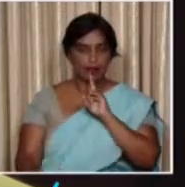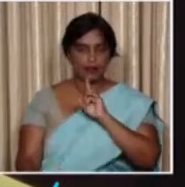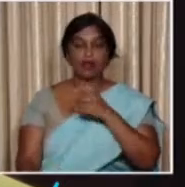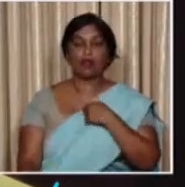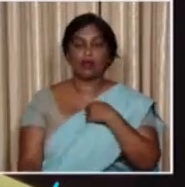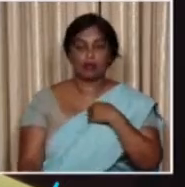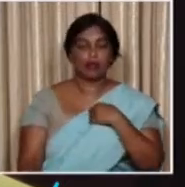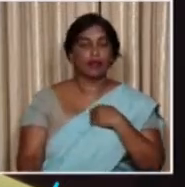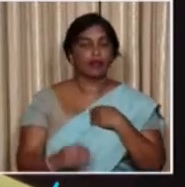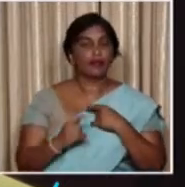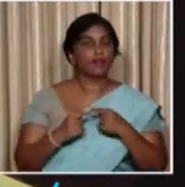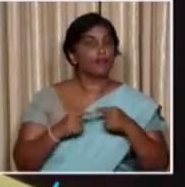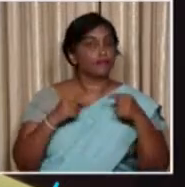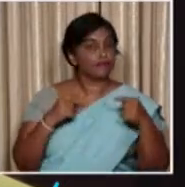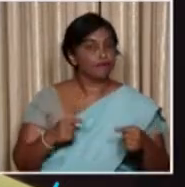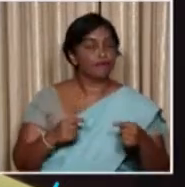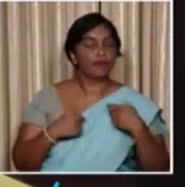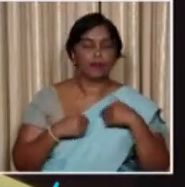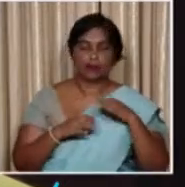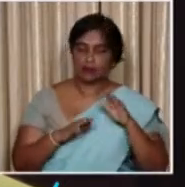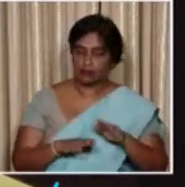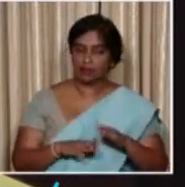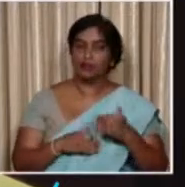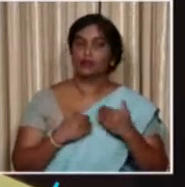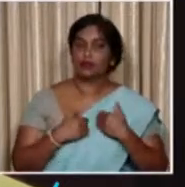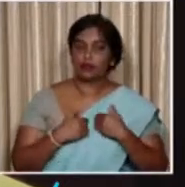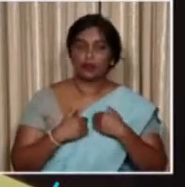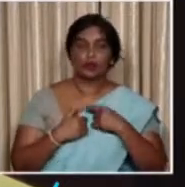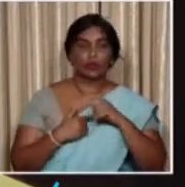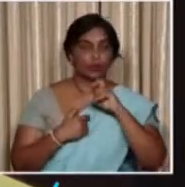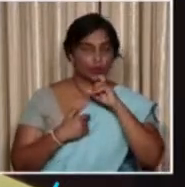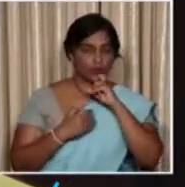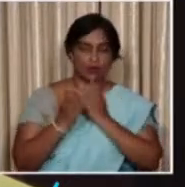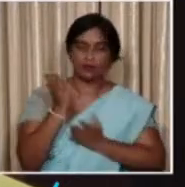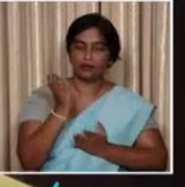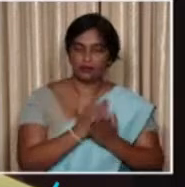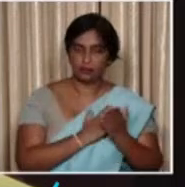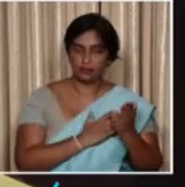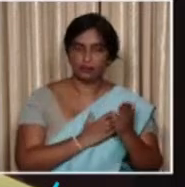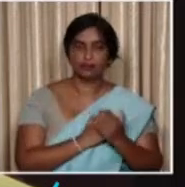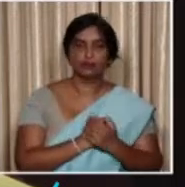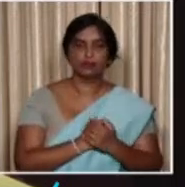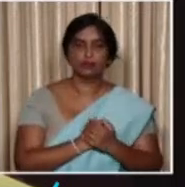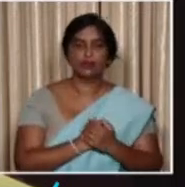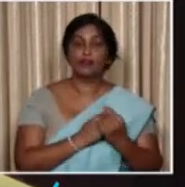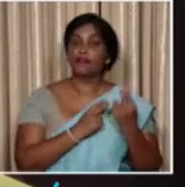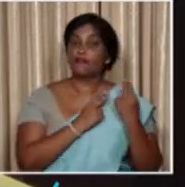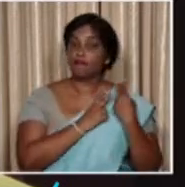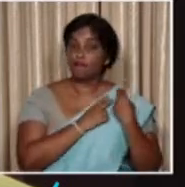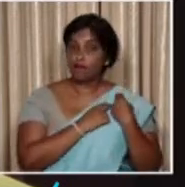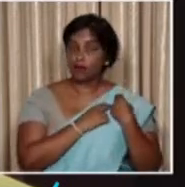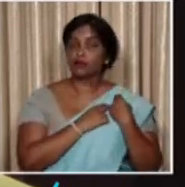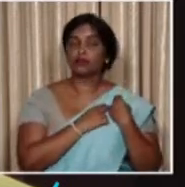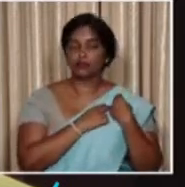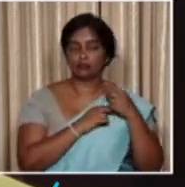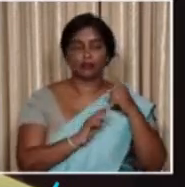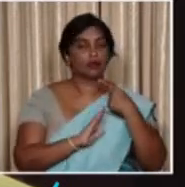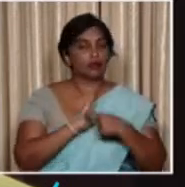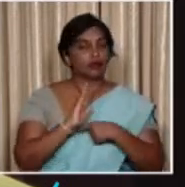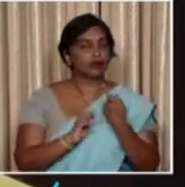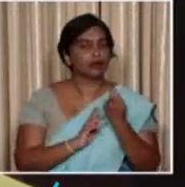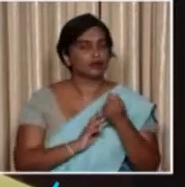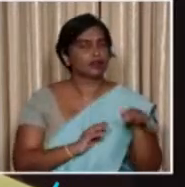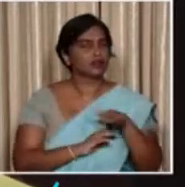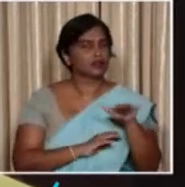අපි විපක්ෂයේ ඉඳගෙනම අපි අධිකරණයට ගියා. වගකිව යුත්තන් මේ රටේ ආර්ථික